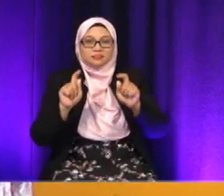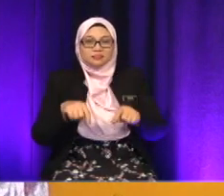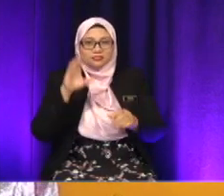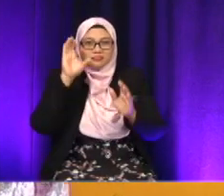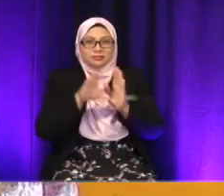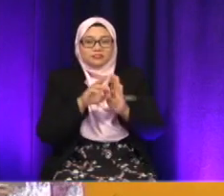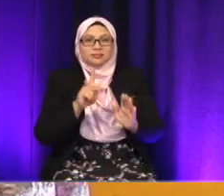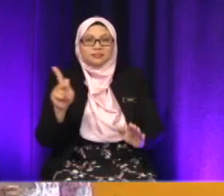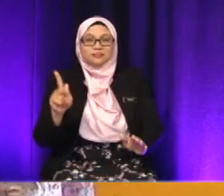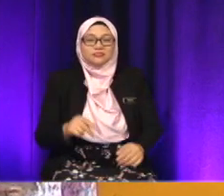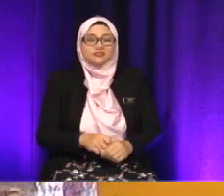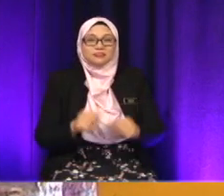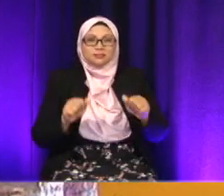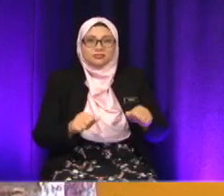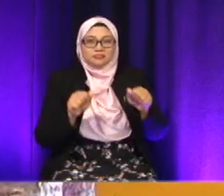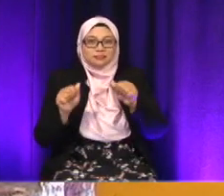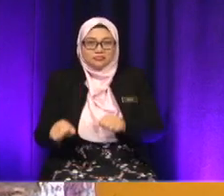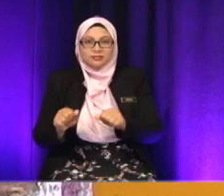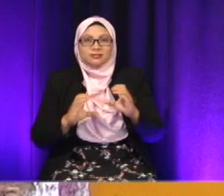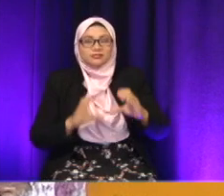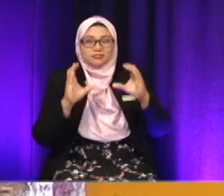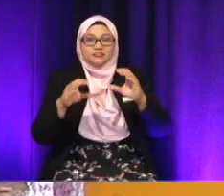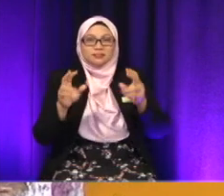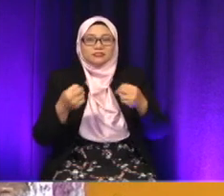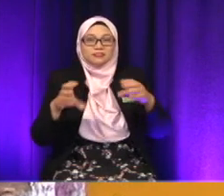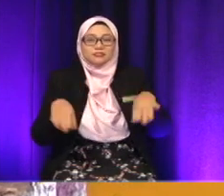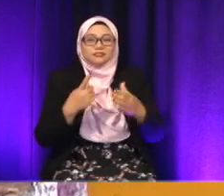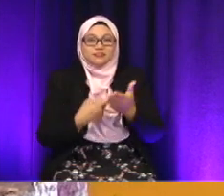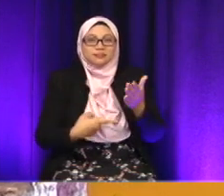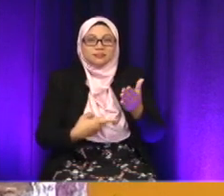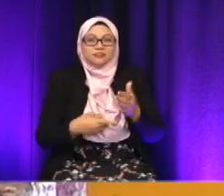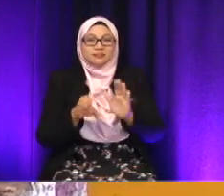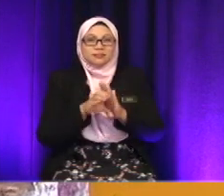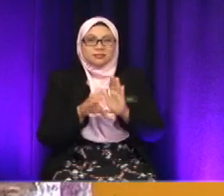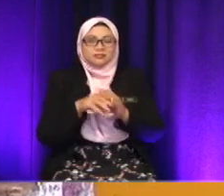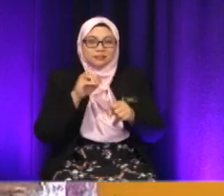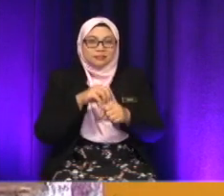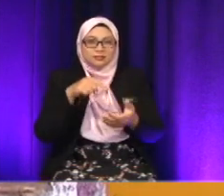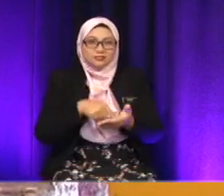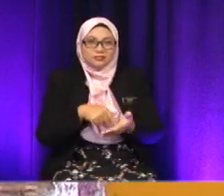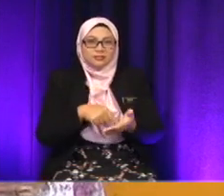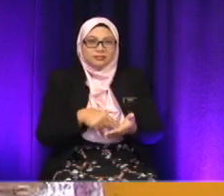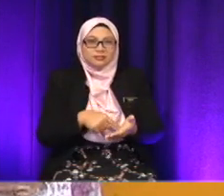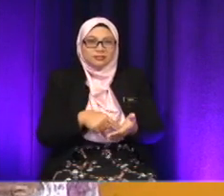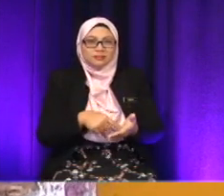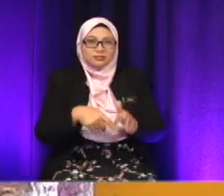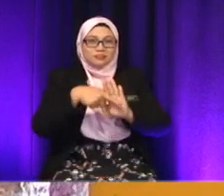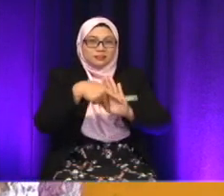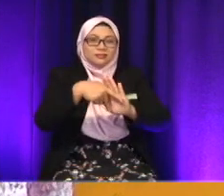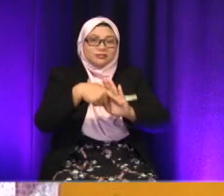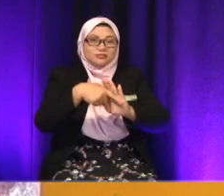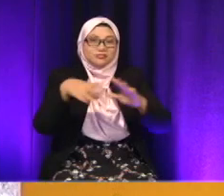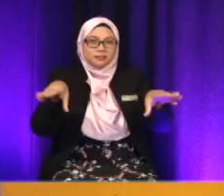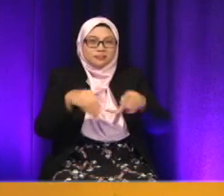contoh dalamnya dibuat Papa jumlah dan dia akan mengira hasil jumlah dan memaparkannya bekas